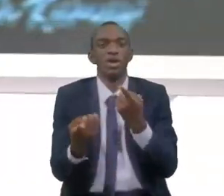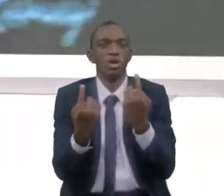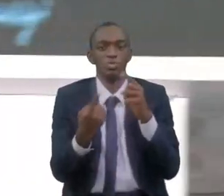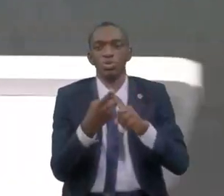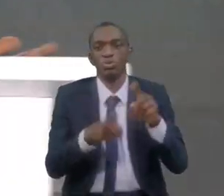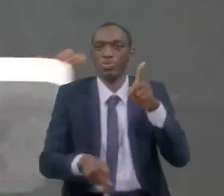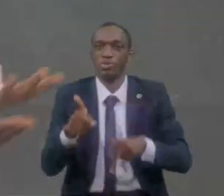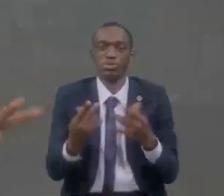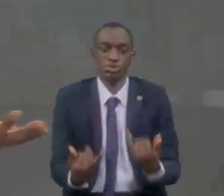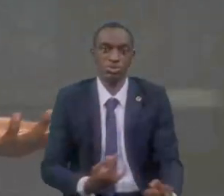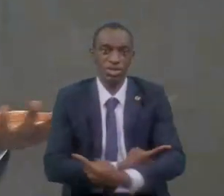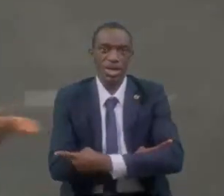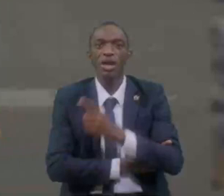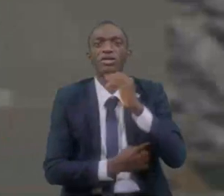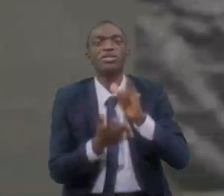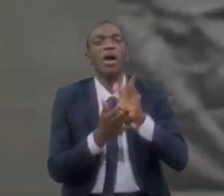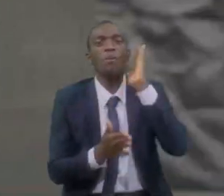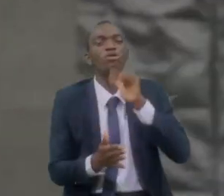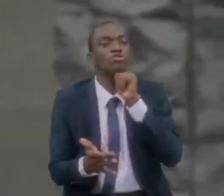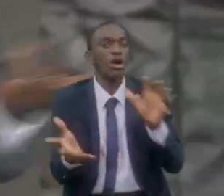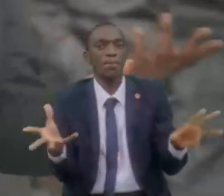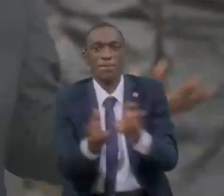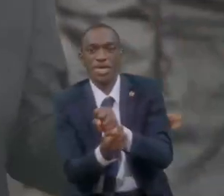gens aujourd'hui qui ne vont pas périr.